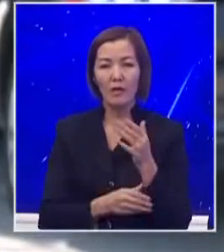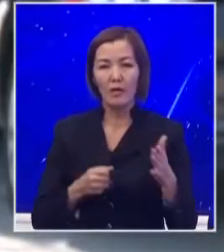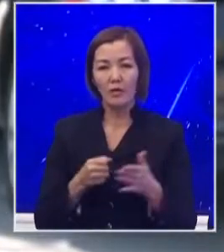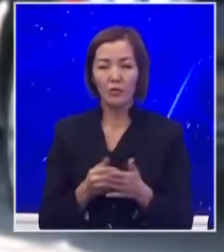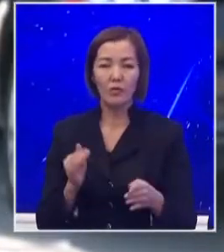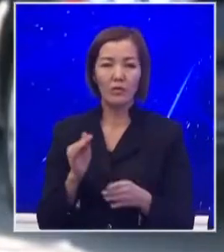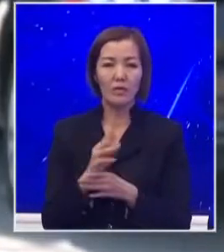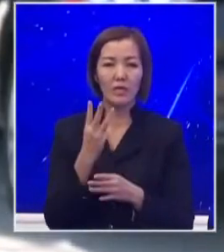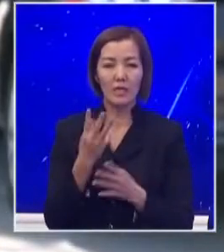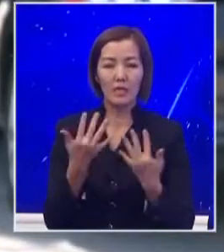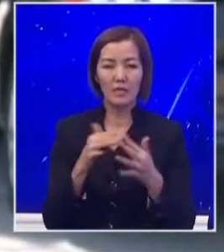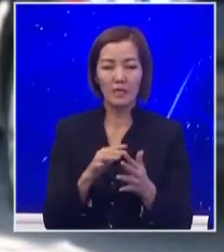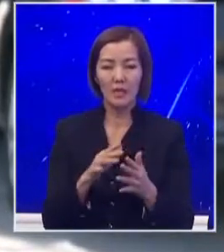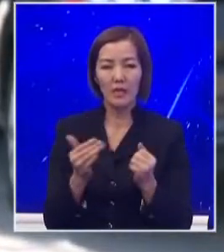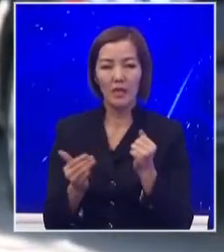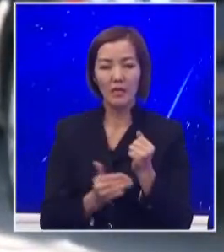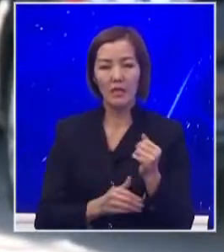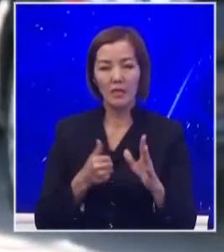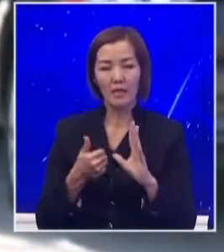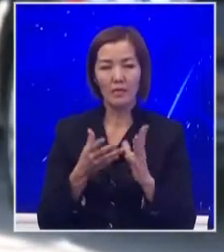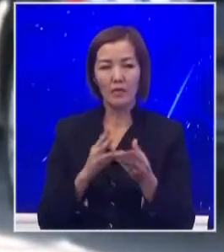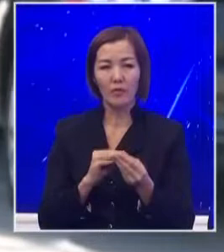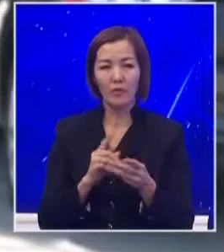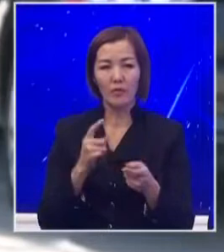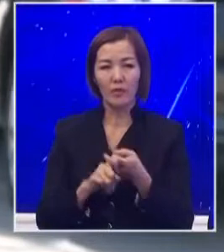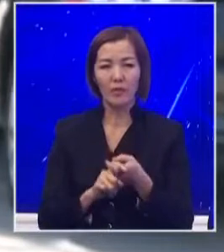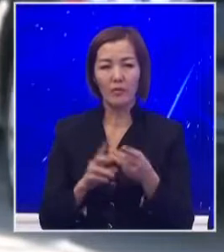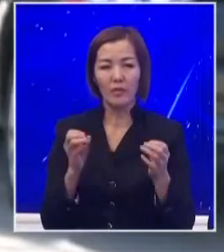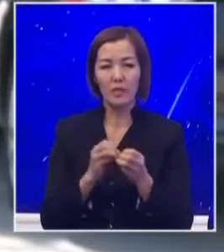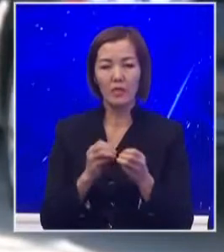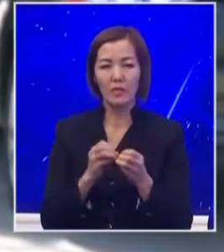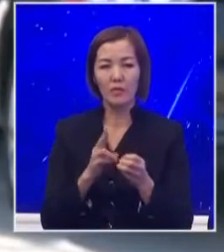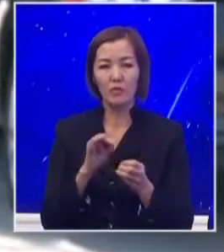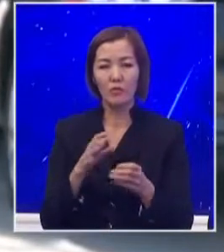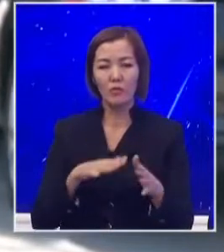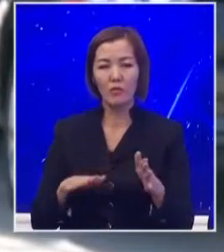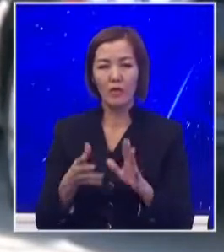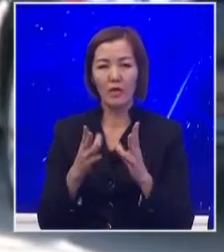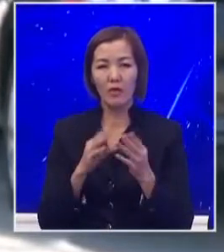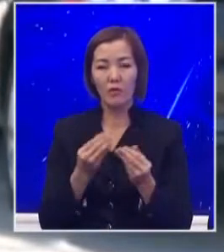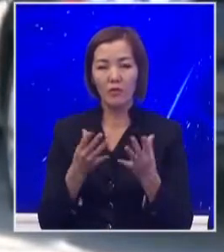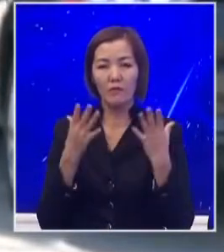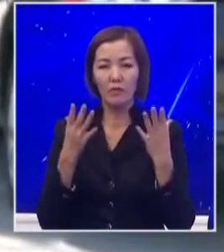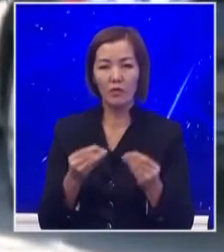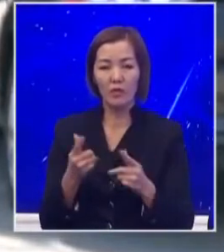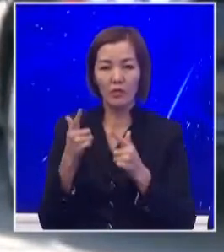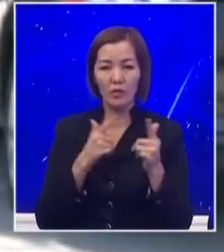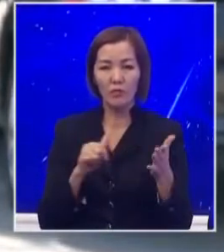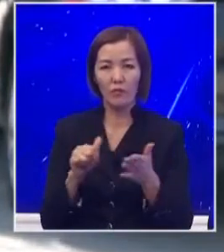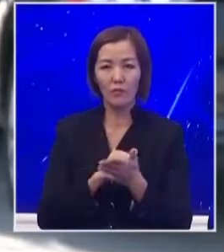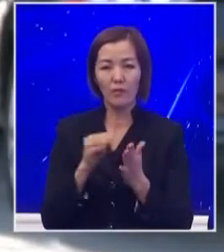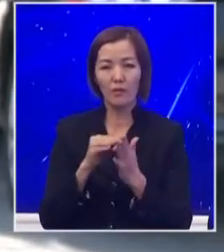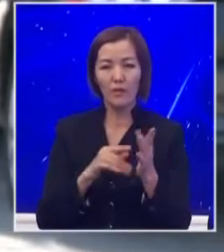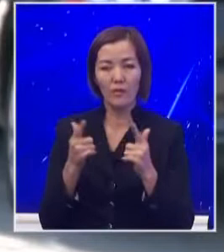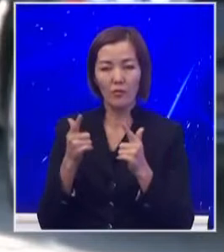добавится еще 3 села. Затем до конца года к газу будет подключено 10 сел Коксузского района. На сегодняшний день готовы